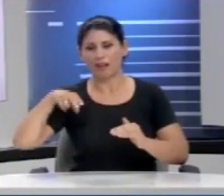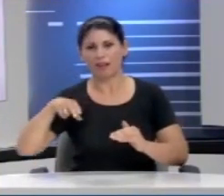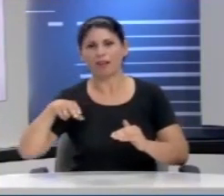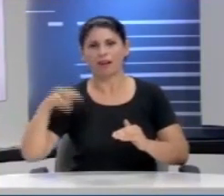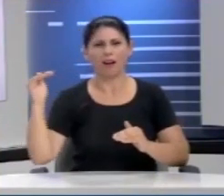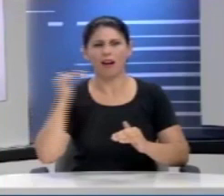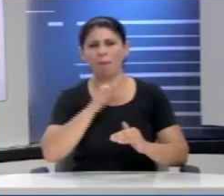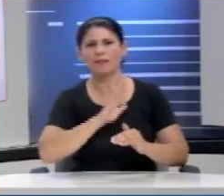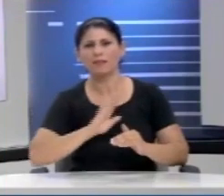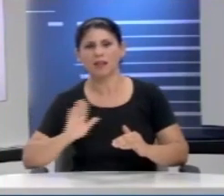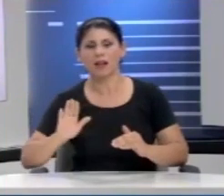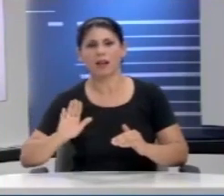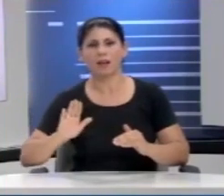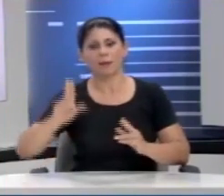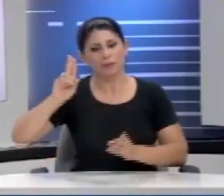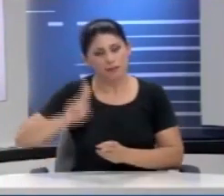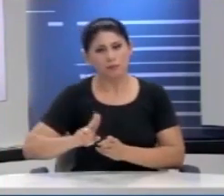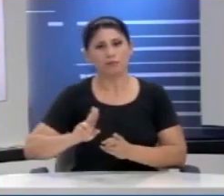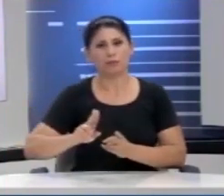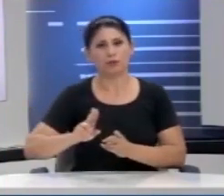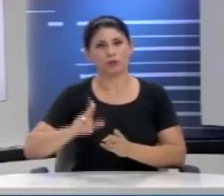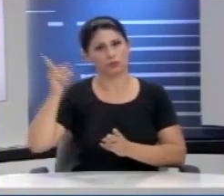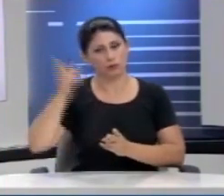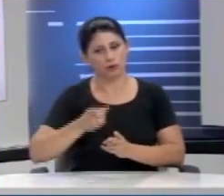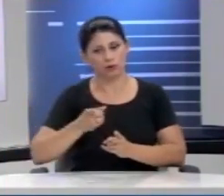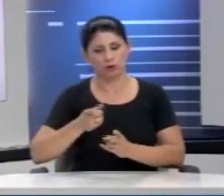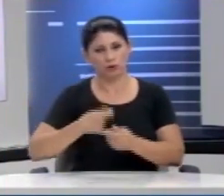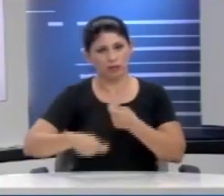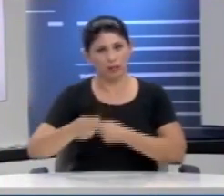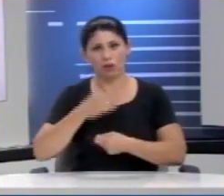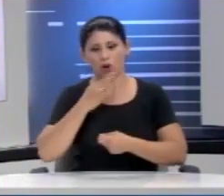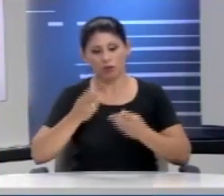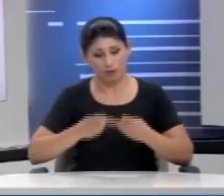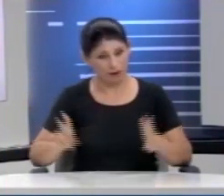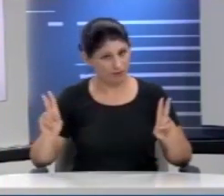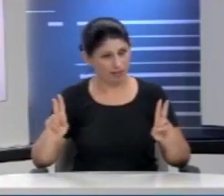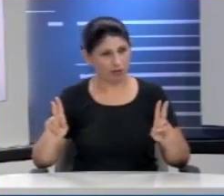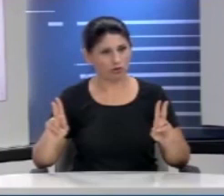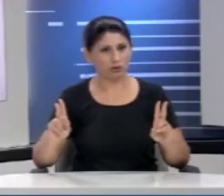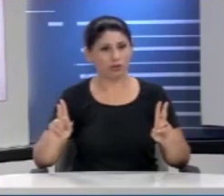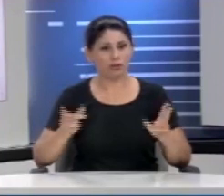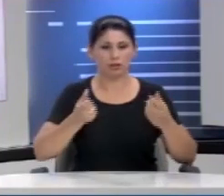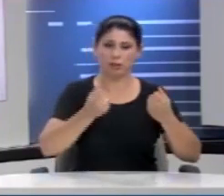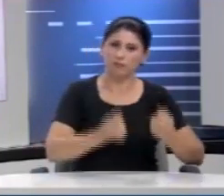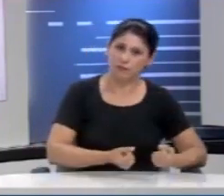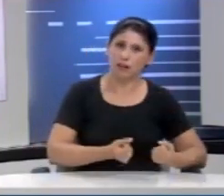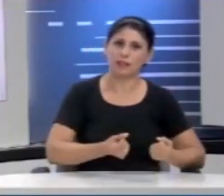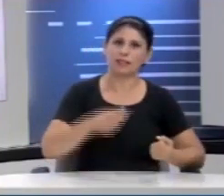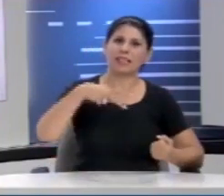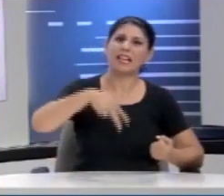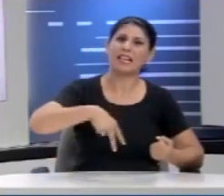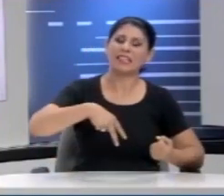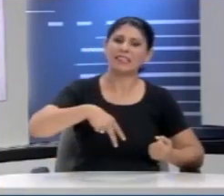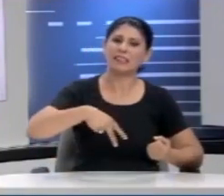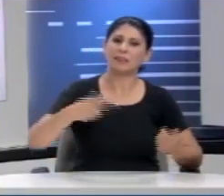σχετίζεται άμεσα με τη μείωση του μεριδίου της στην αγορά λόγω της απελευθέρωσης, την επιβάρυνση της